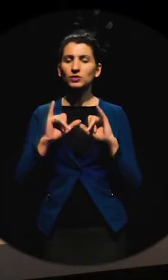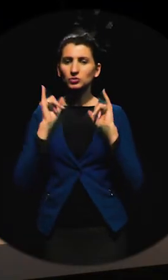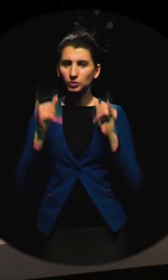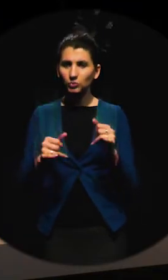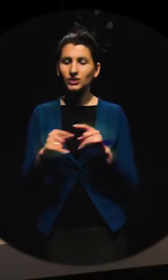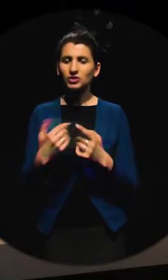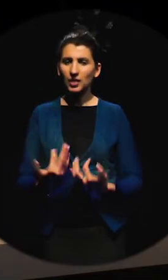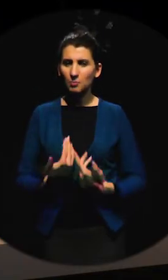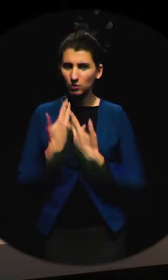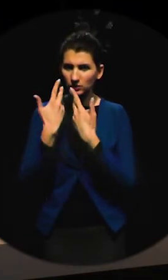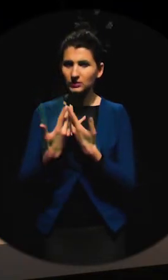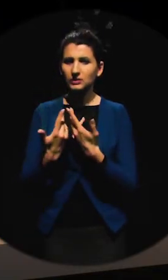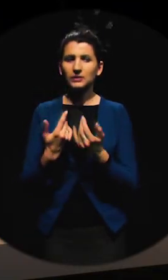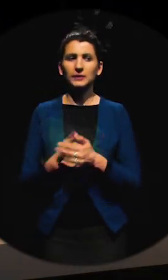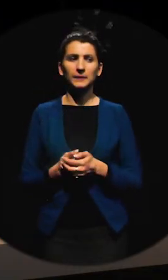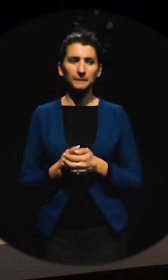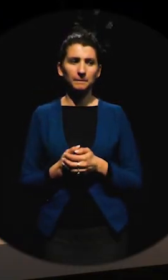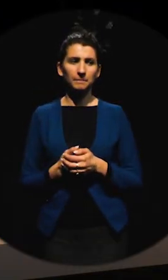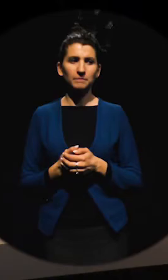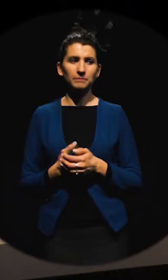z emocji.